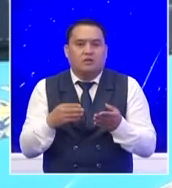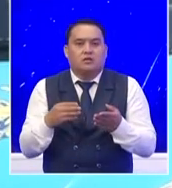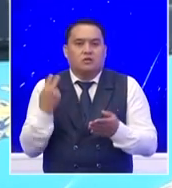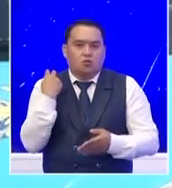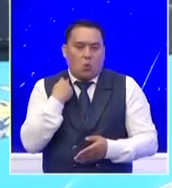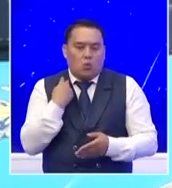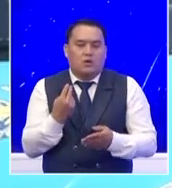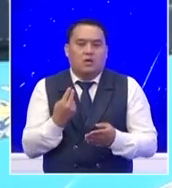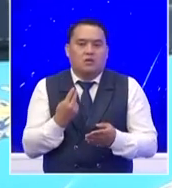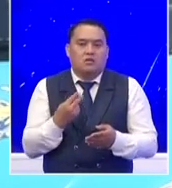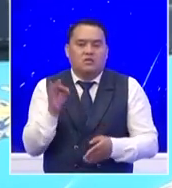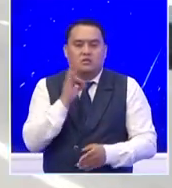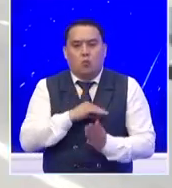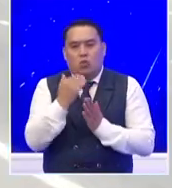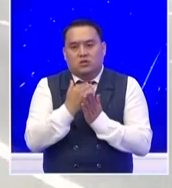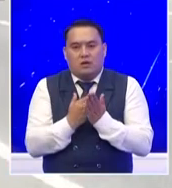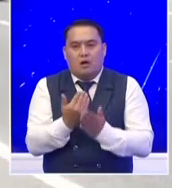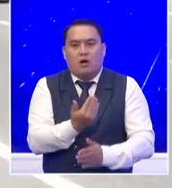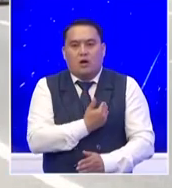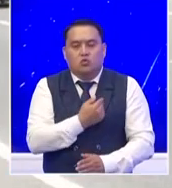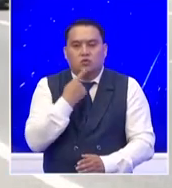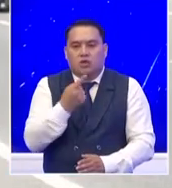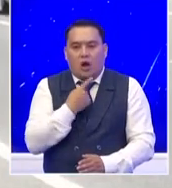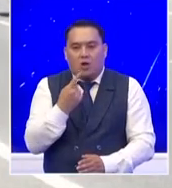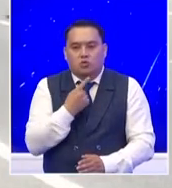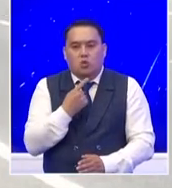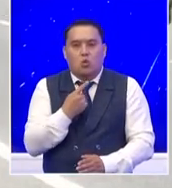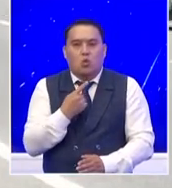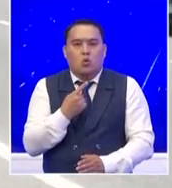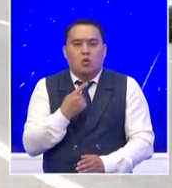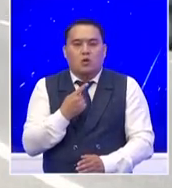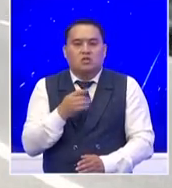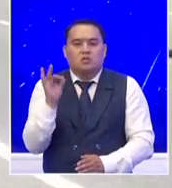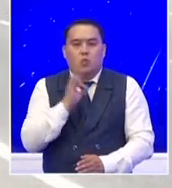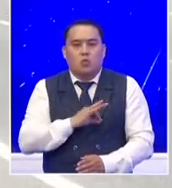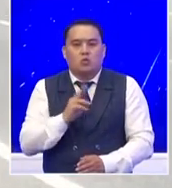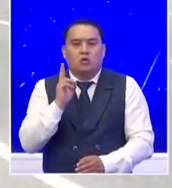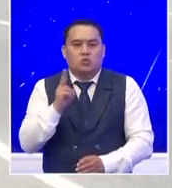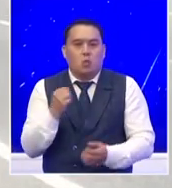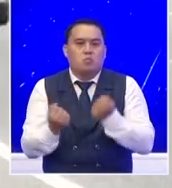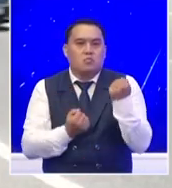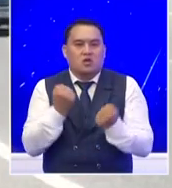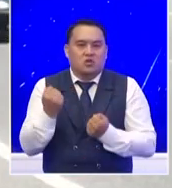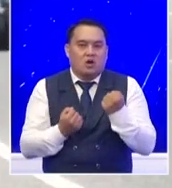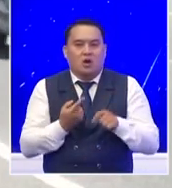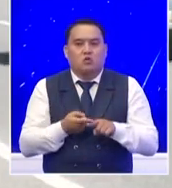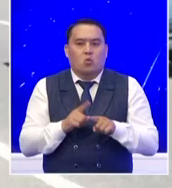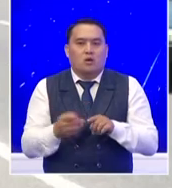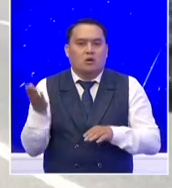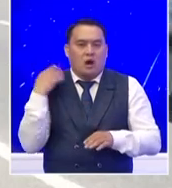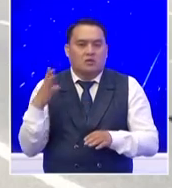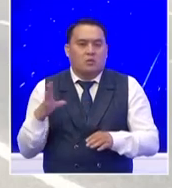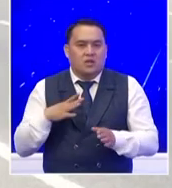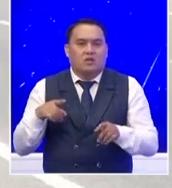есть неиспользованные постановления. Хотелось бы отметить, что комплексы КРИСПИ используются для тех автотранспортных средств, на которые ранее